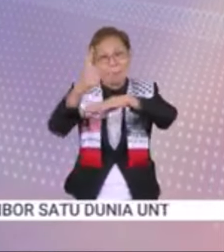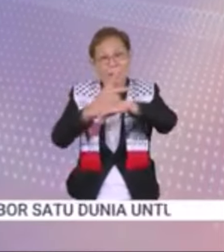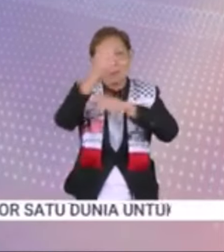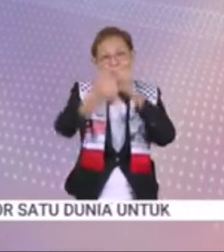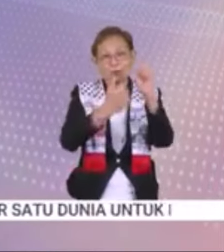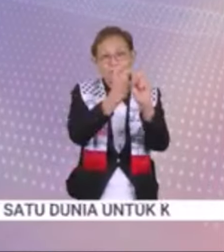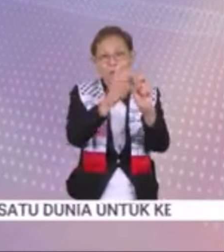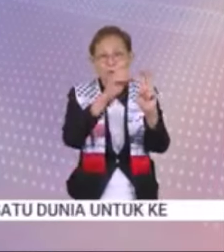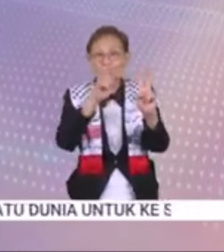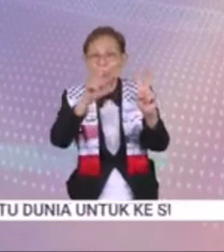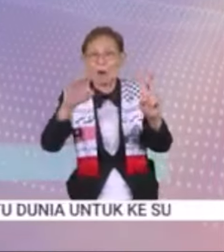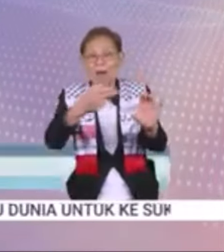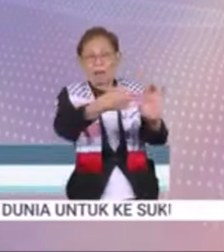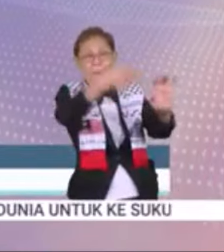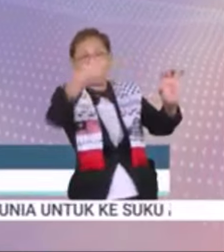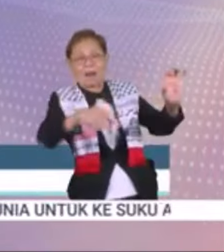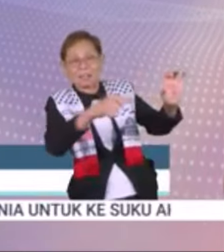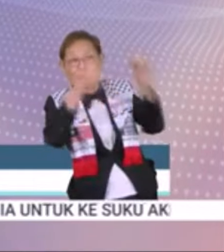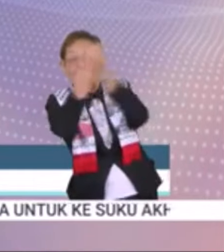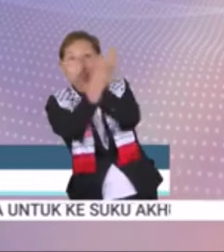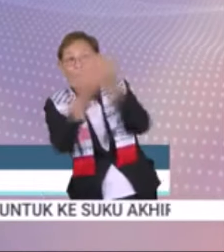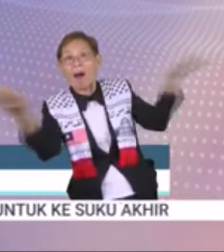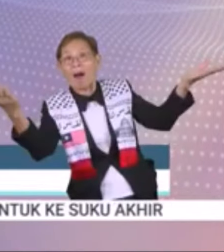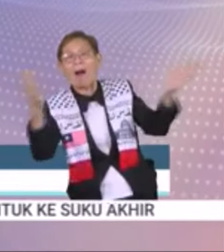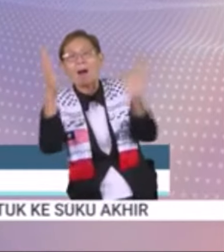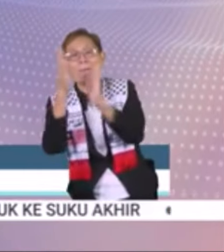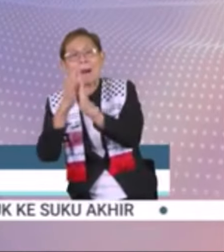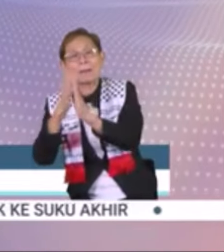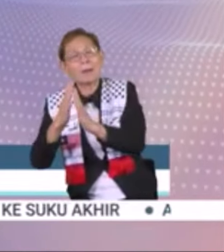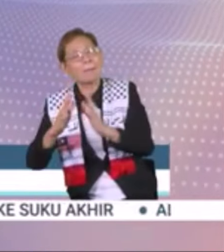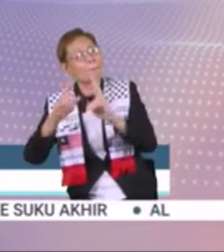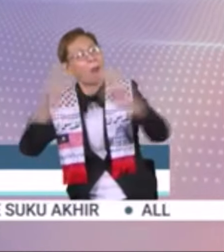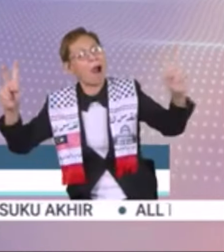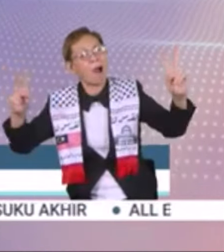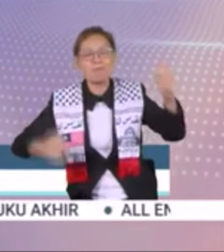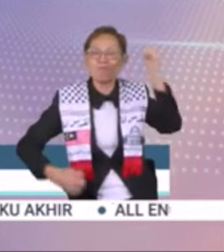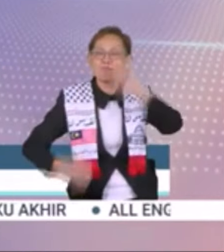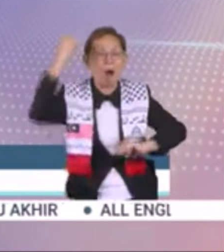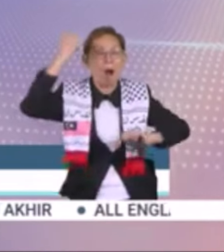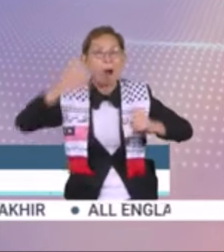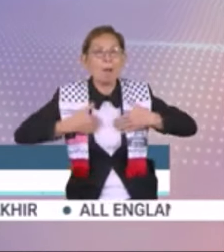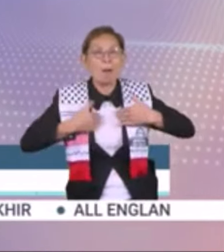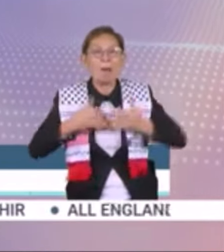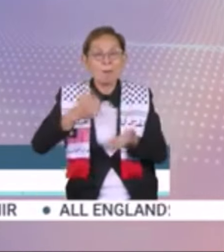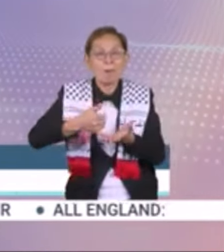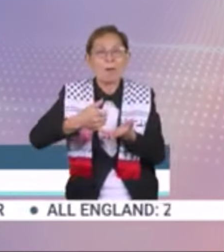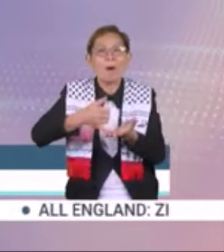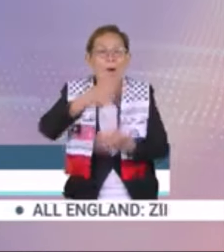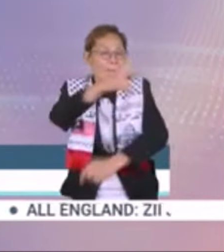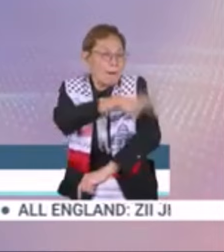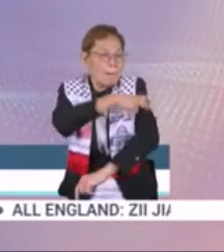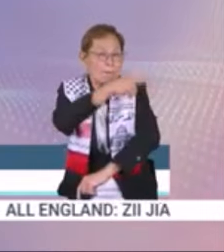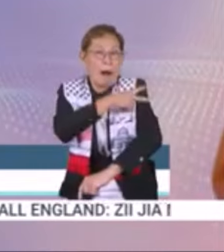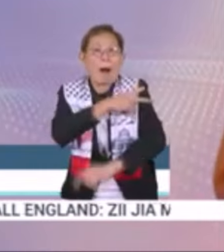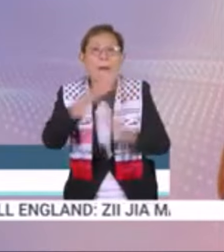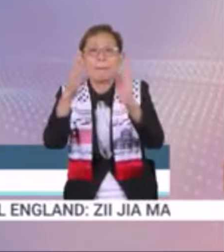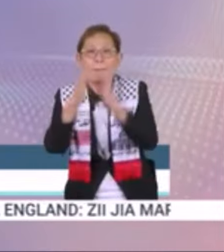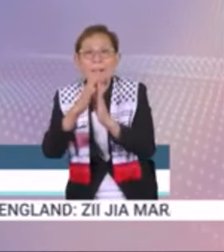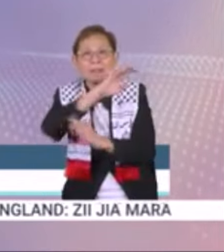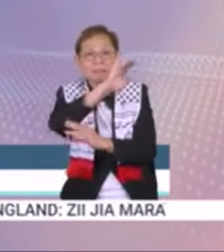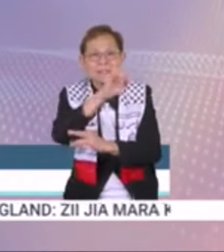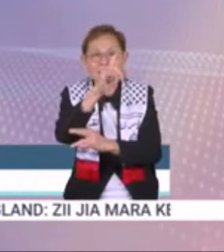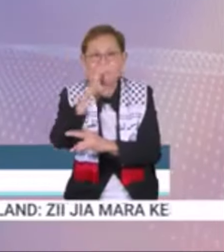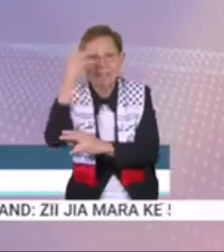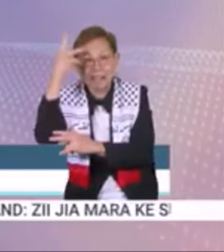Kebangsaan 2024, Cameron Highlands diumum sebagai bandar paling bahagia. Turut menerima penarafan itu termasuklah Bandar